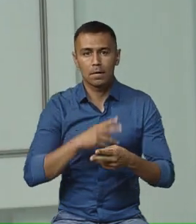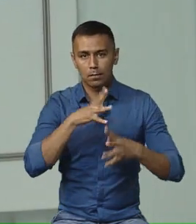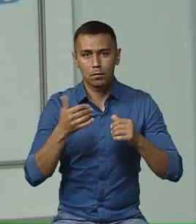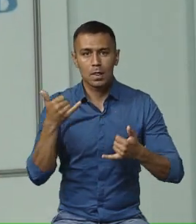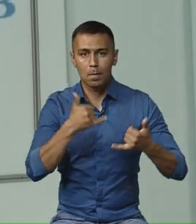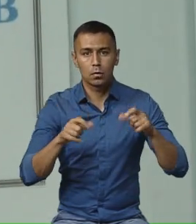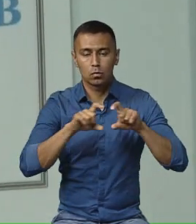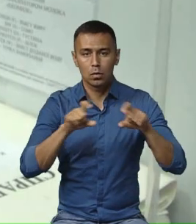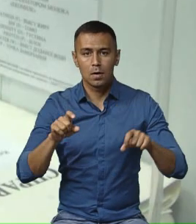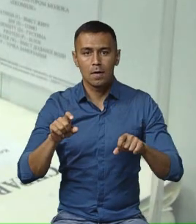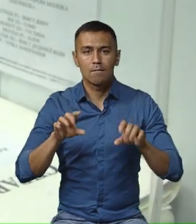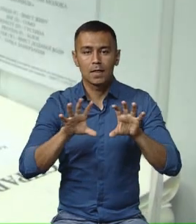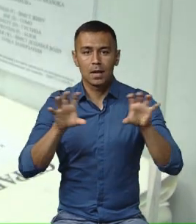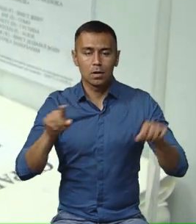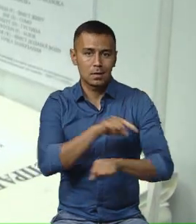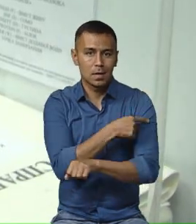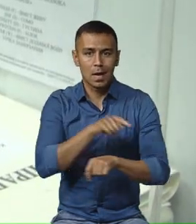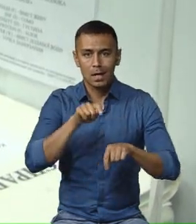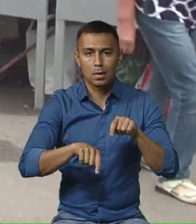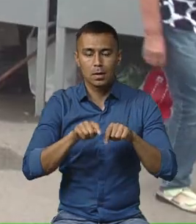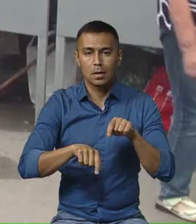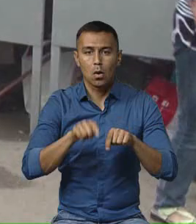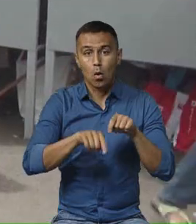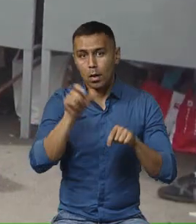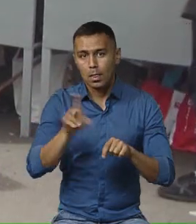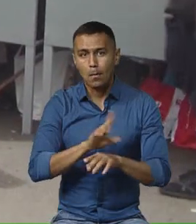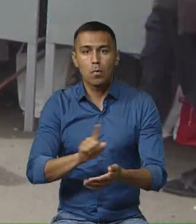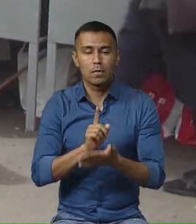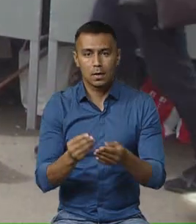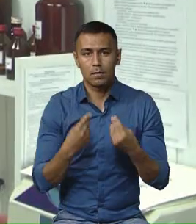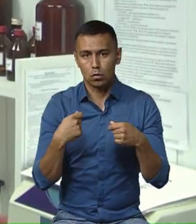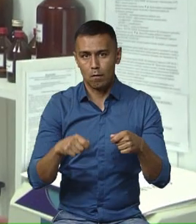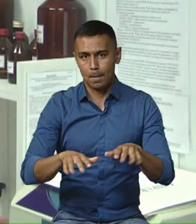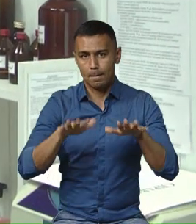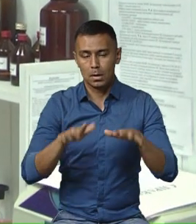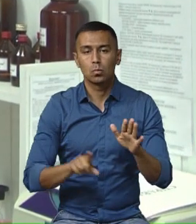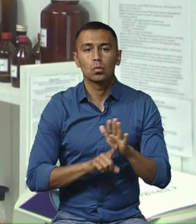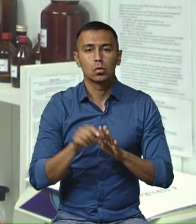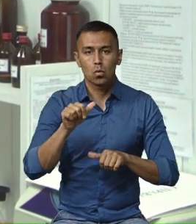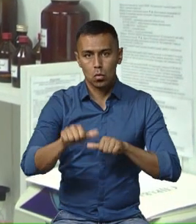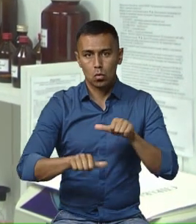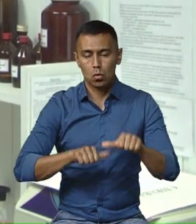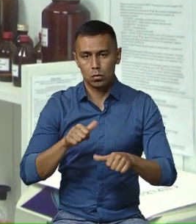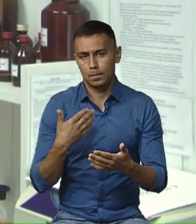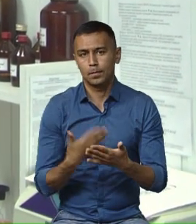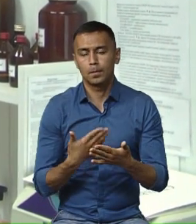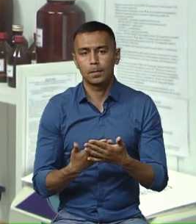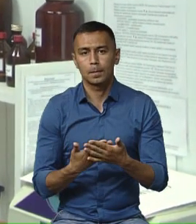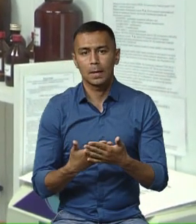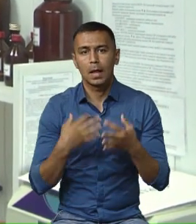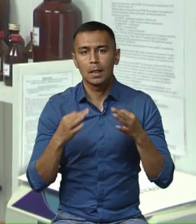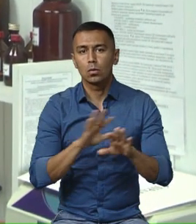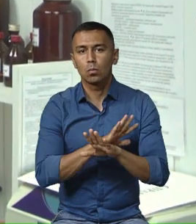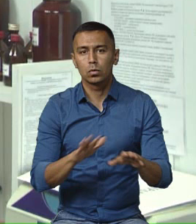лабораторії ветеринарно-санітарної експертизи контролери не повинні надавати торгове місце. спочатку року, допустимо, не